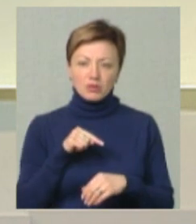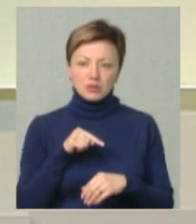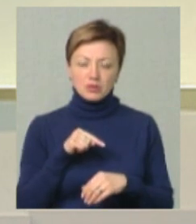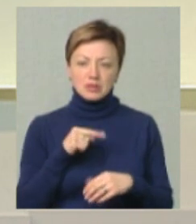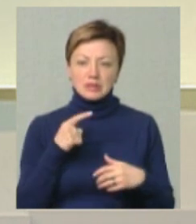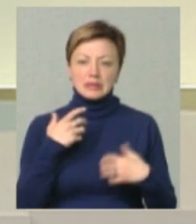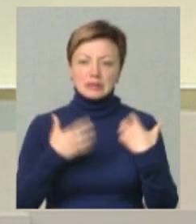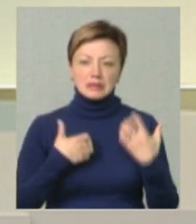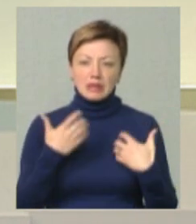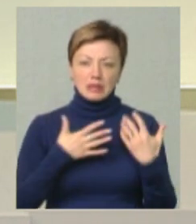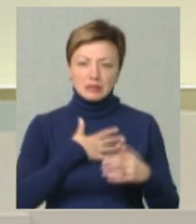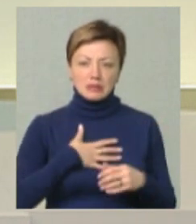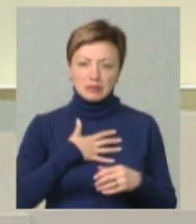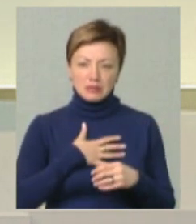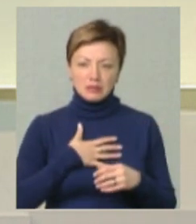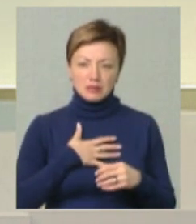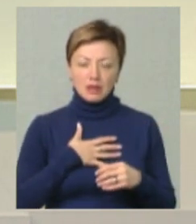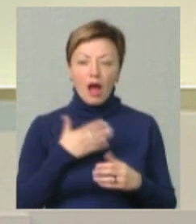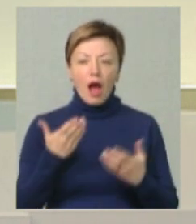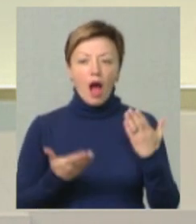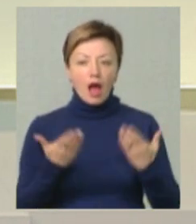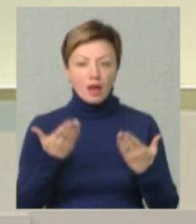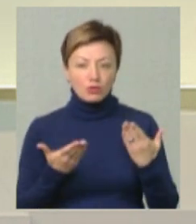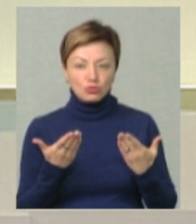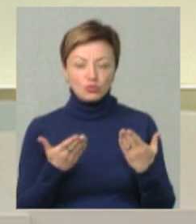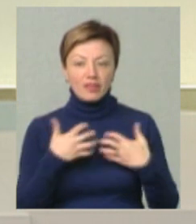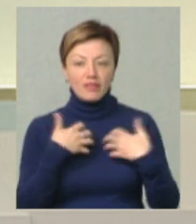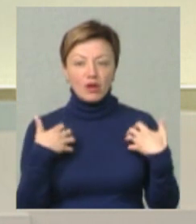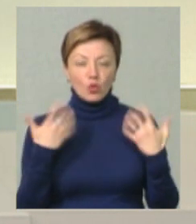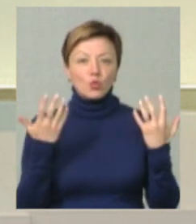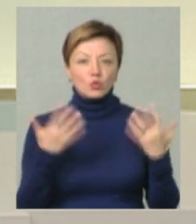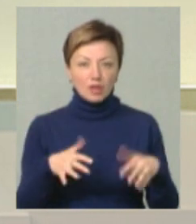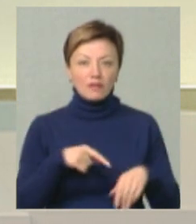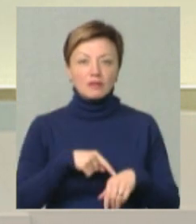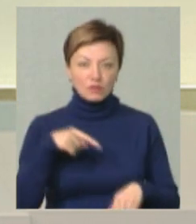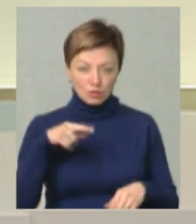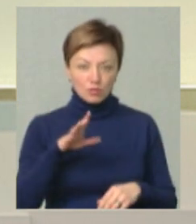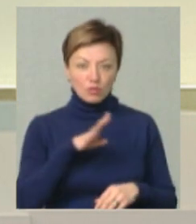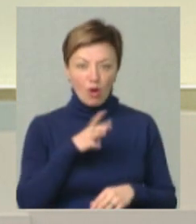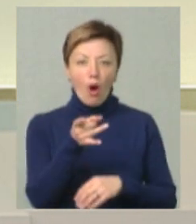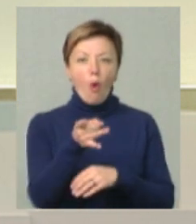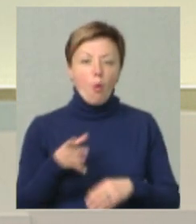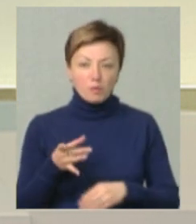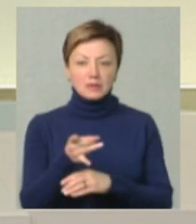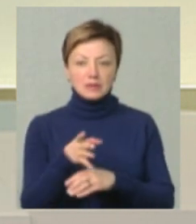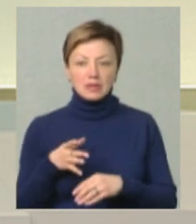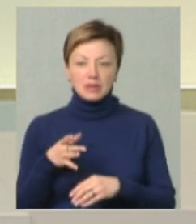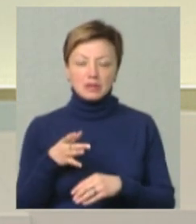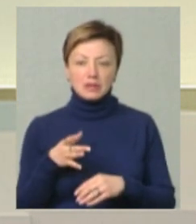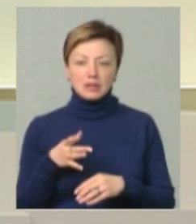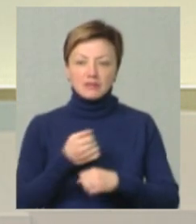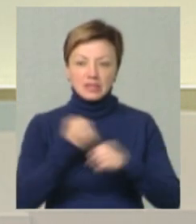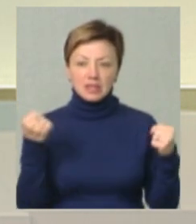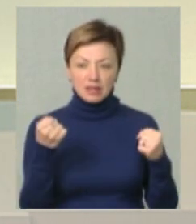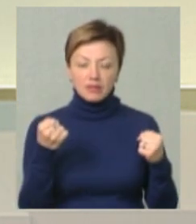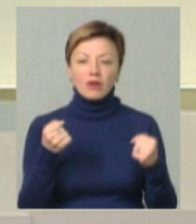почувають стрес, якщо можна сказати. А якщо брати тих тварин, які вже і відчували обстріли,